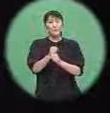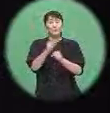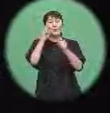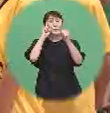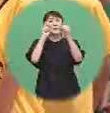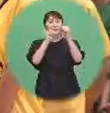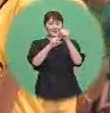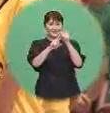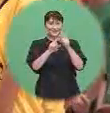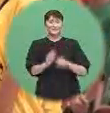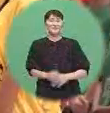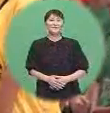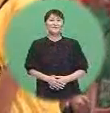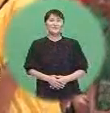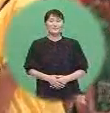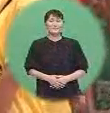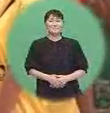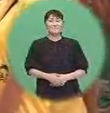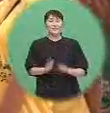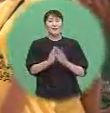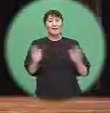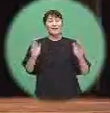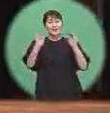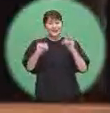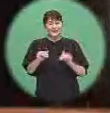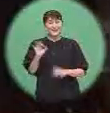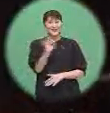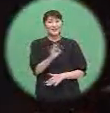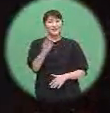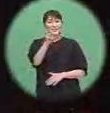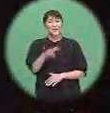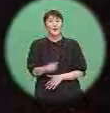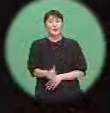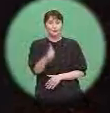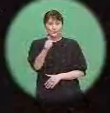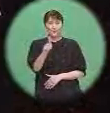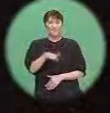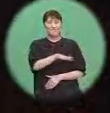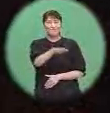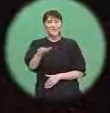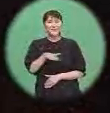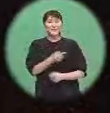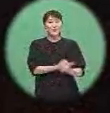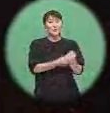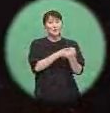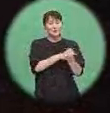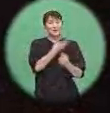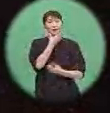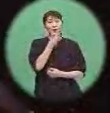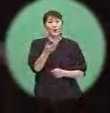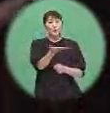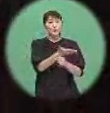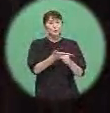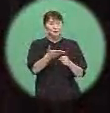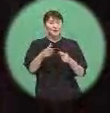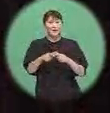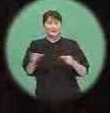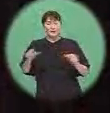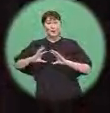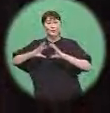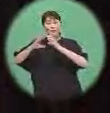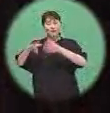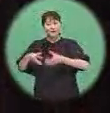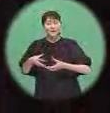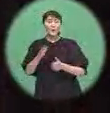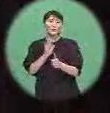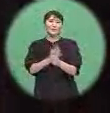。開会式で品川市長は皆さんの力が福島、日本、世界を